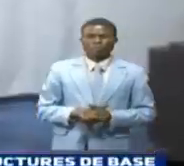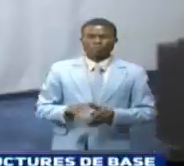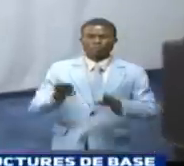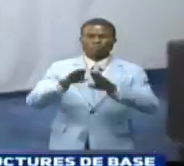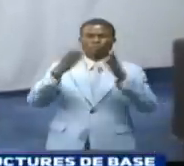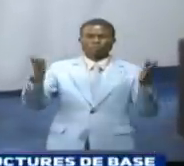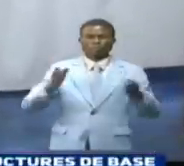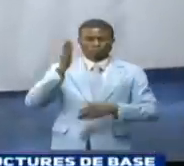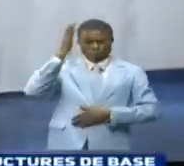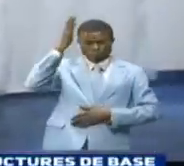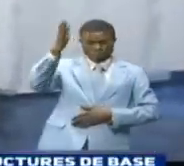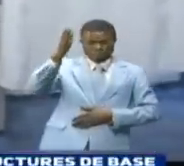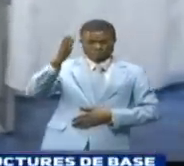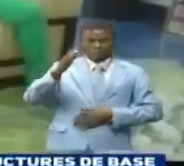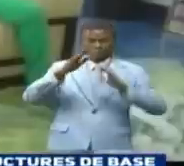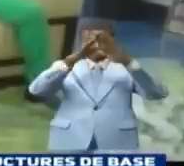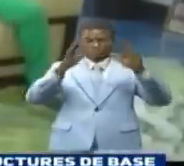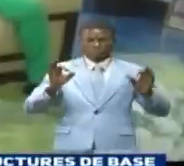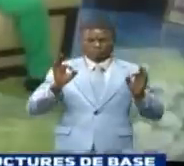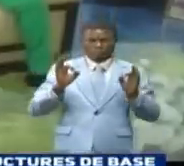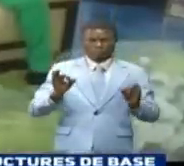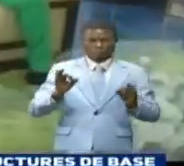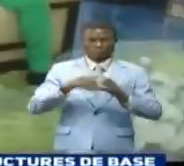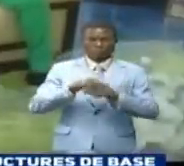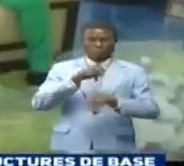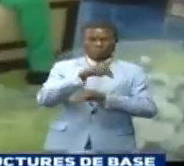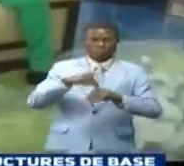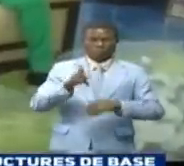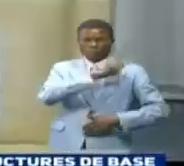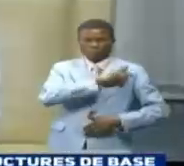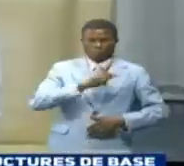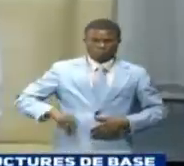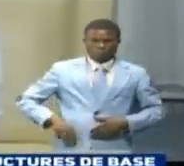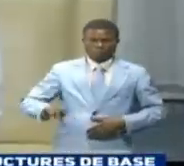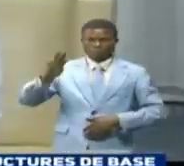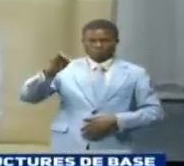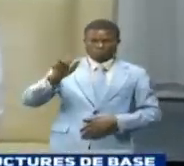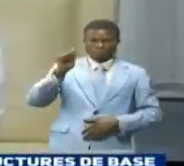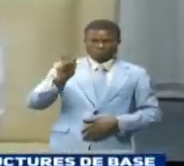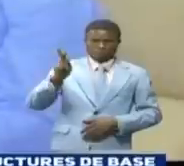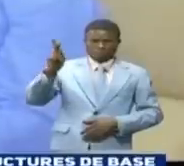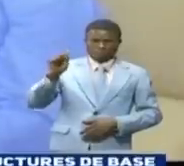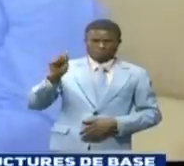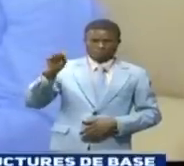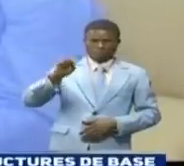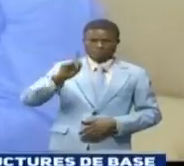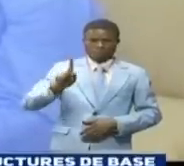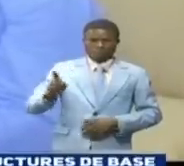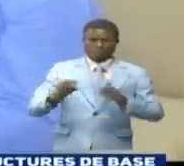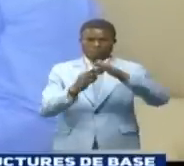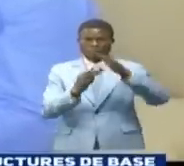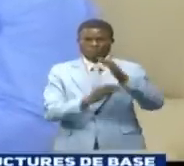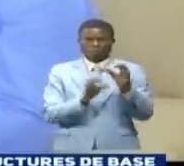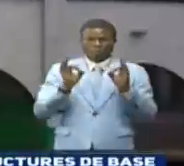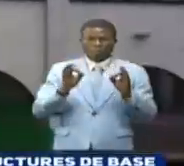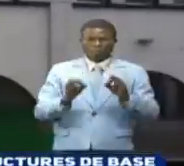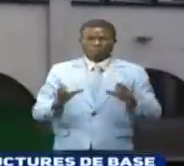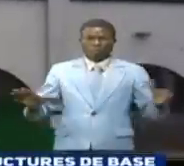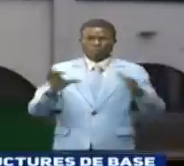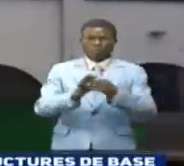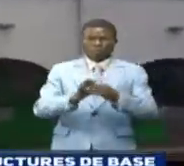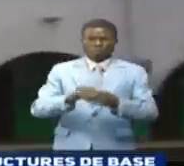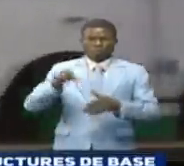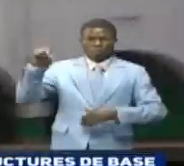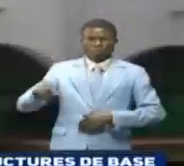L'inauguration prochaine d'un nouveau bâtiment au sein de la paroisse Kimbangis de Makanza et d'un pont moderne devant relier les quartiers 24 novembre